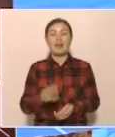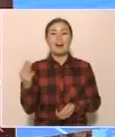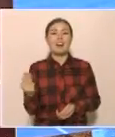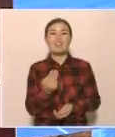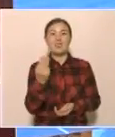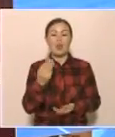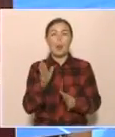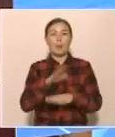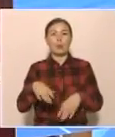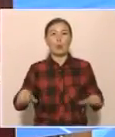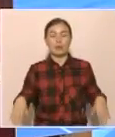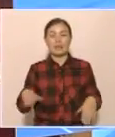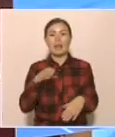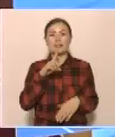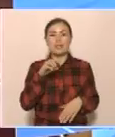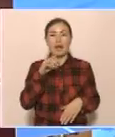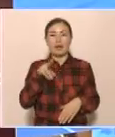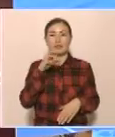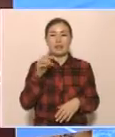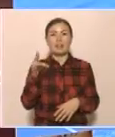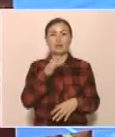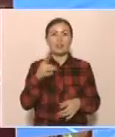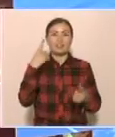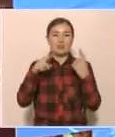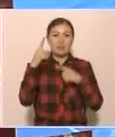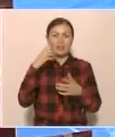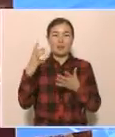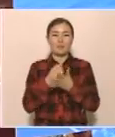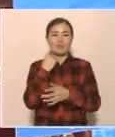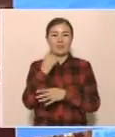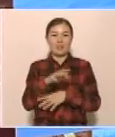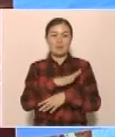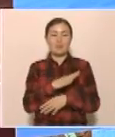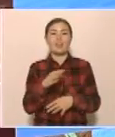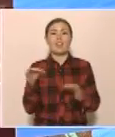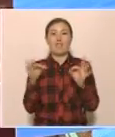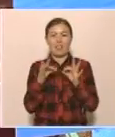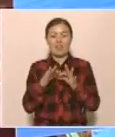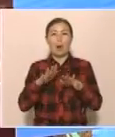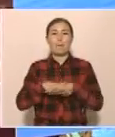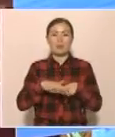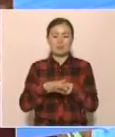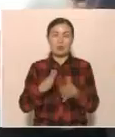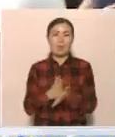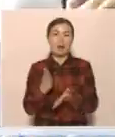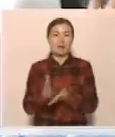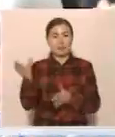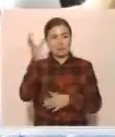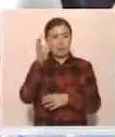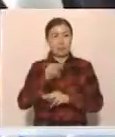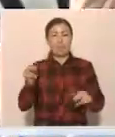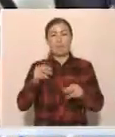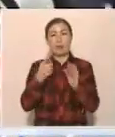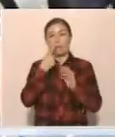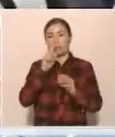Ақтаулық оқушылар Зерде республикалық шығармашылық байқауынан жүлделі оралды. Балдырғандар физика-математика бағытында тереңдетілген білім беретін өмірі